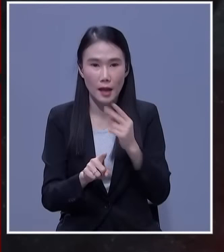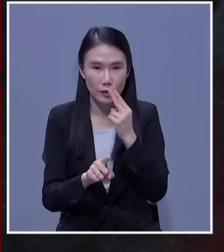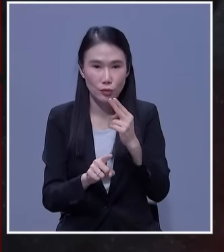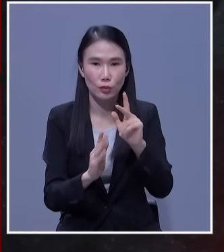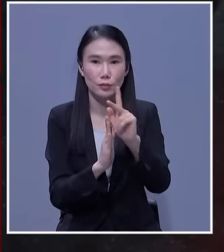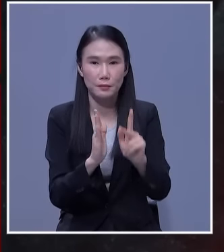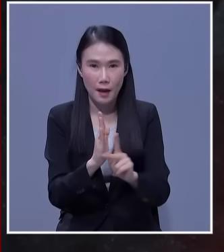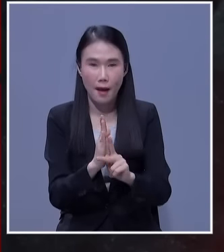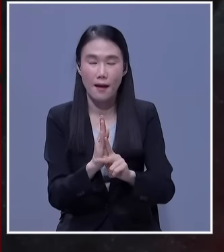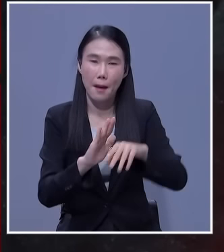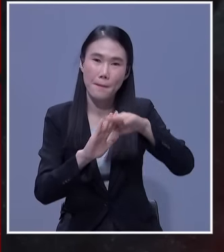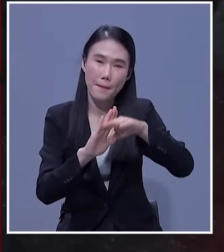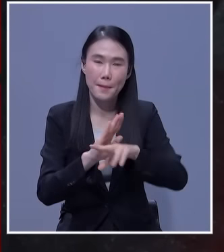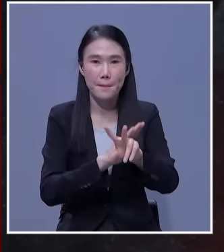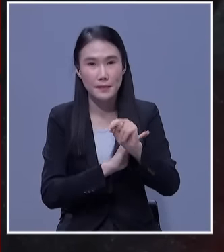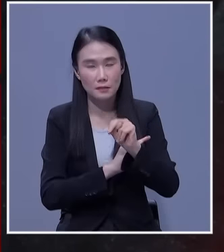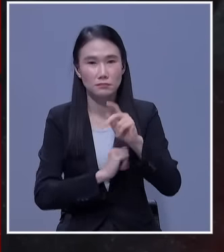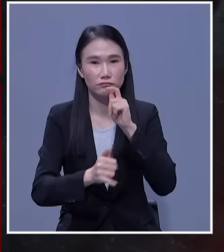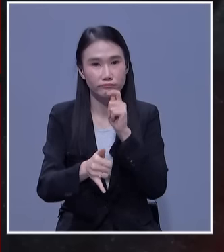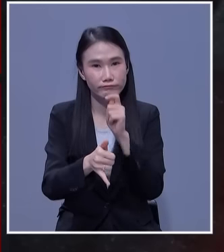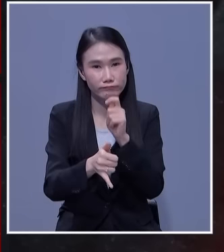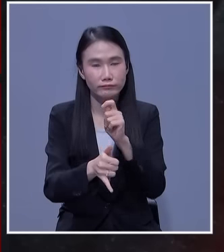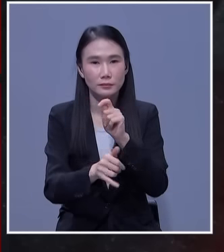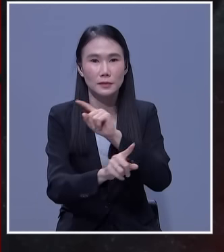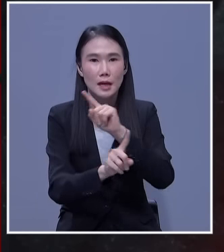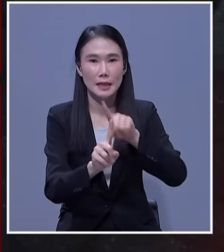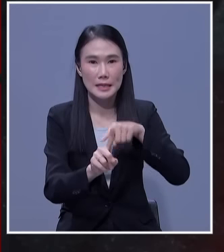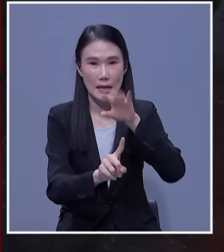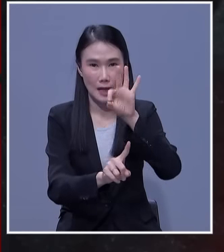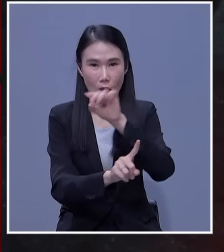ที่กฎหมายกำหนดโดยนัดสอบปากคำอีกครั้งวันที่10กันย